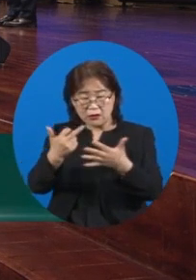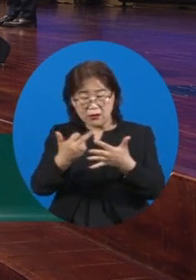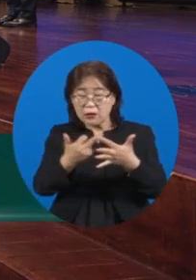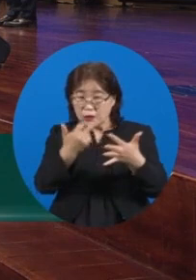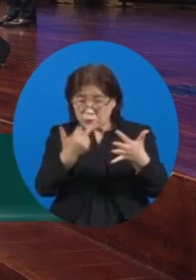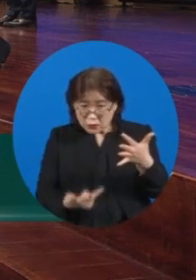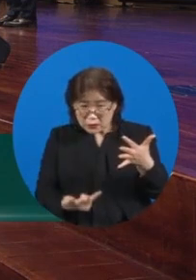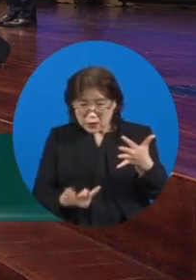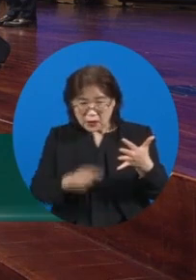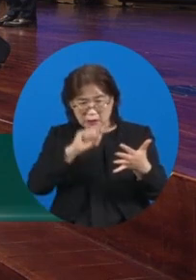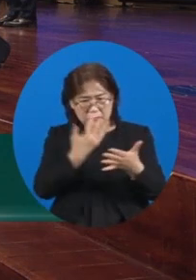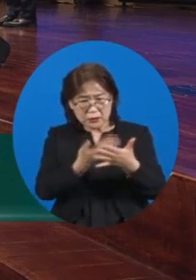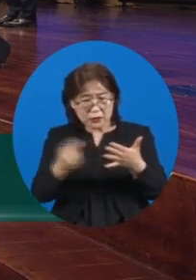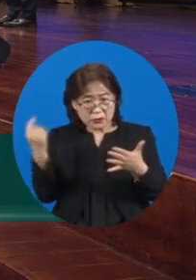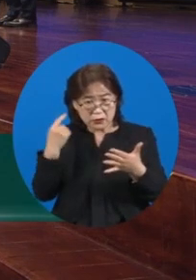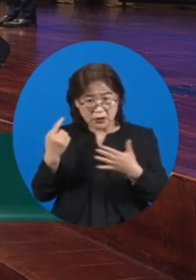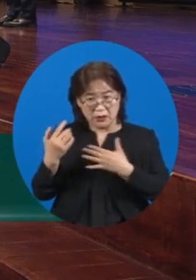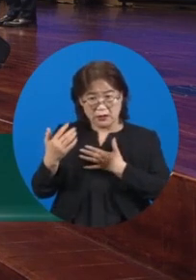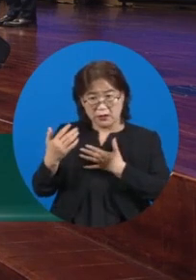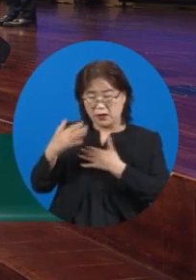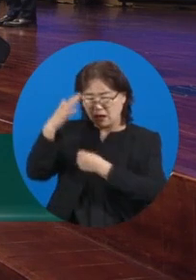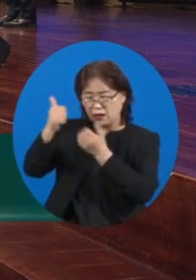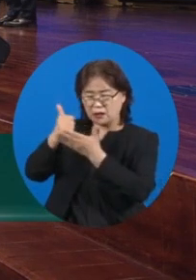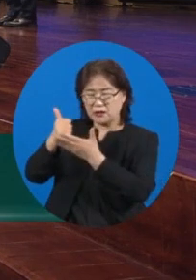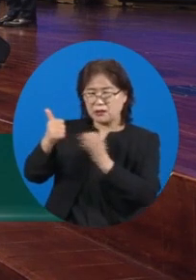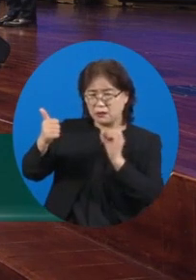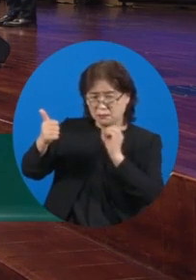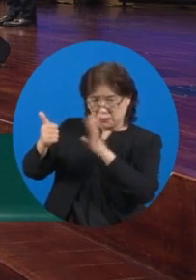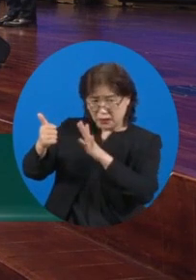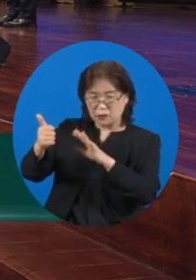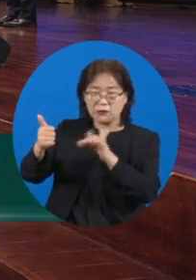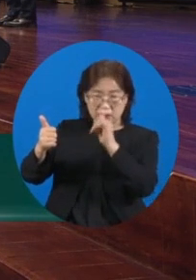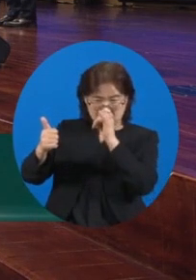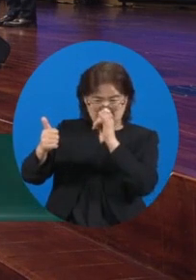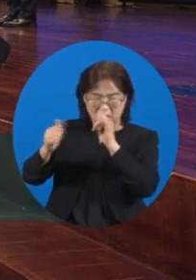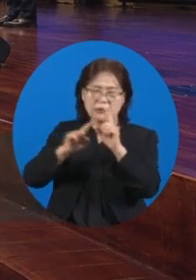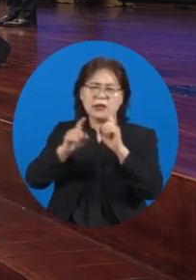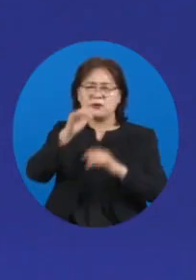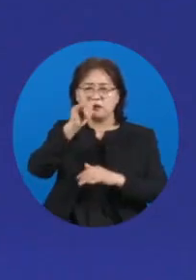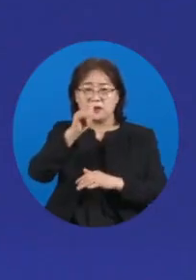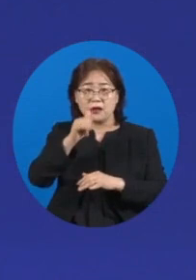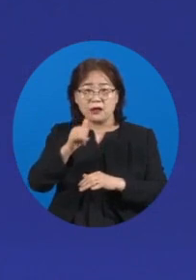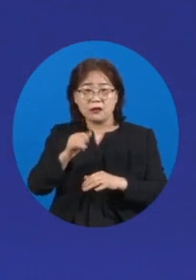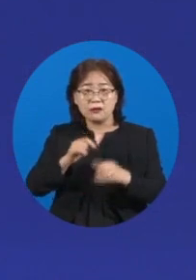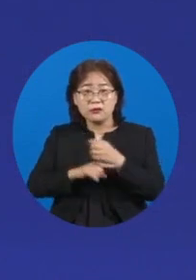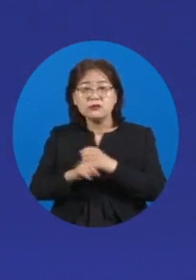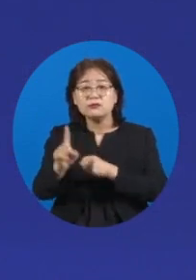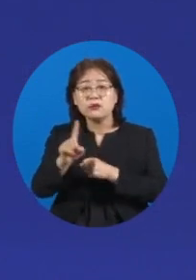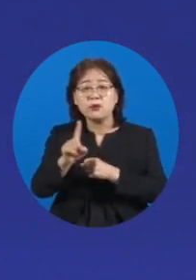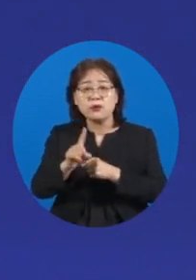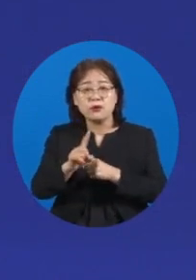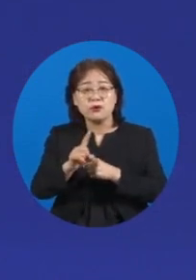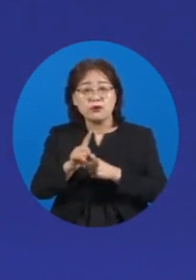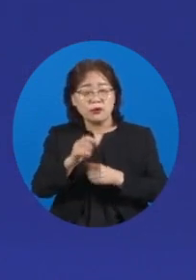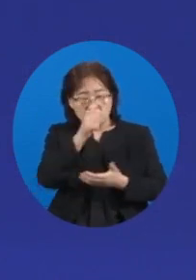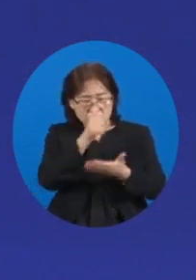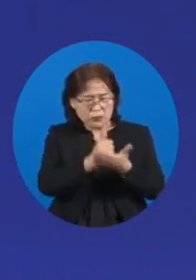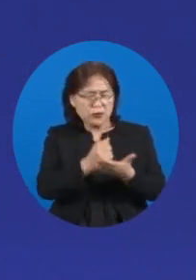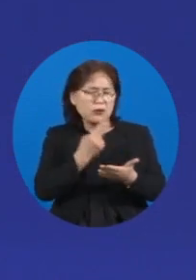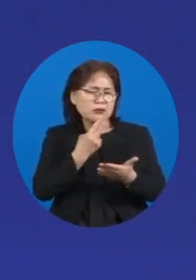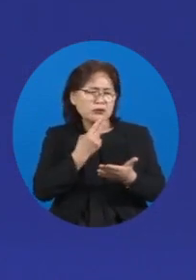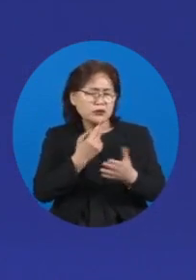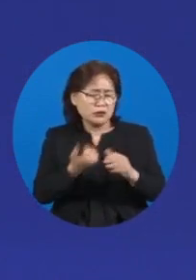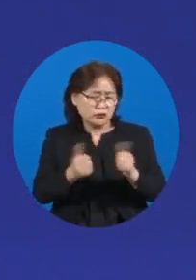2가 내게 호소하고 있다 라고 말씀 했어요 무슨 말입니까 제 없이 죽은 아벨이